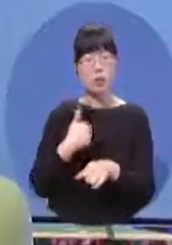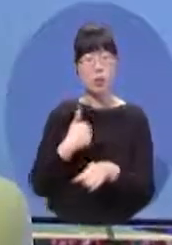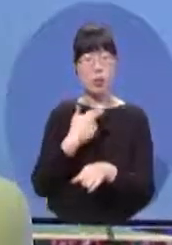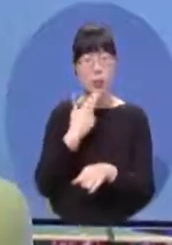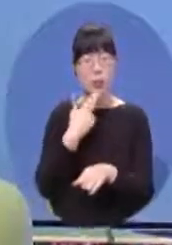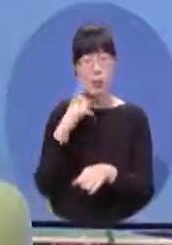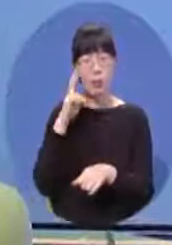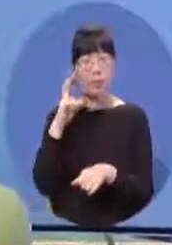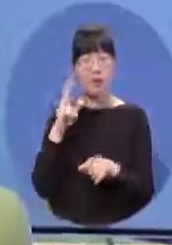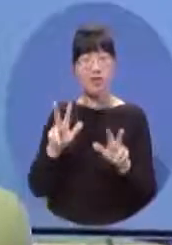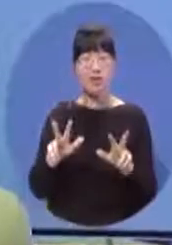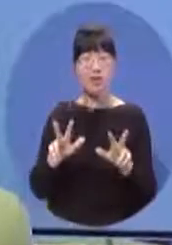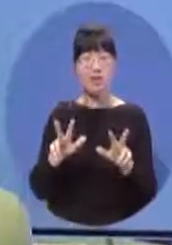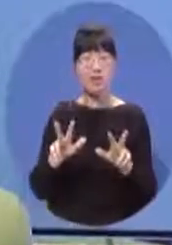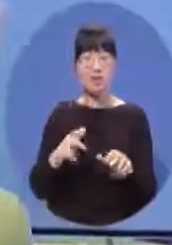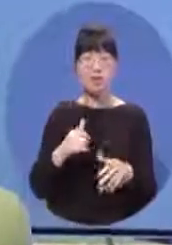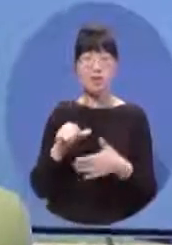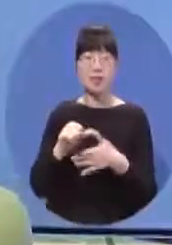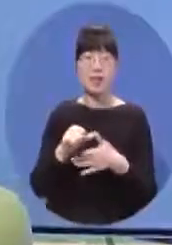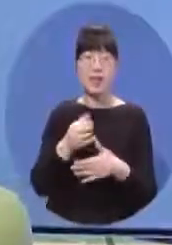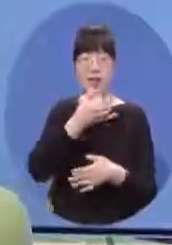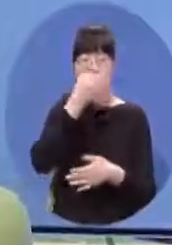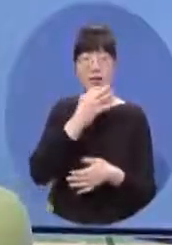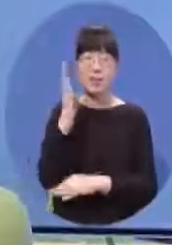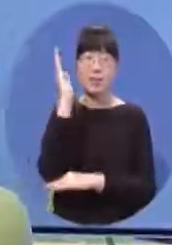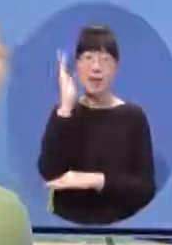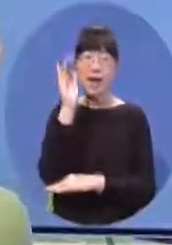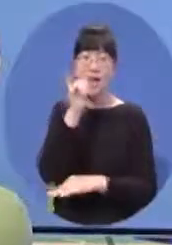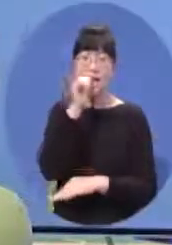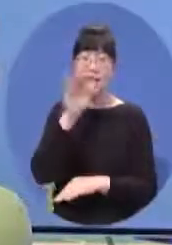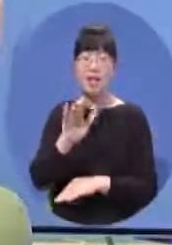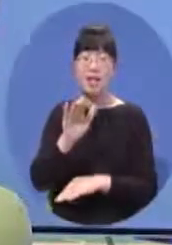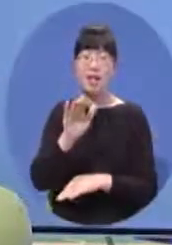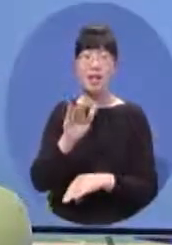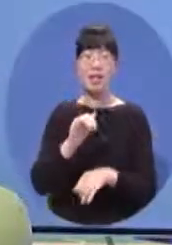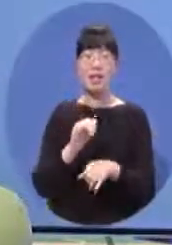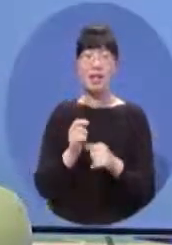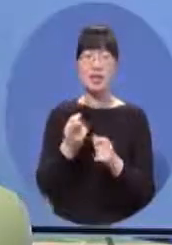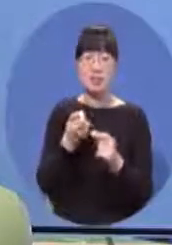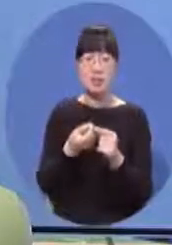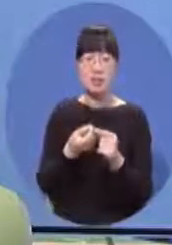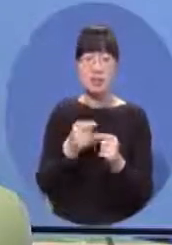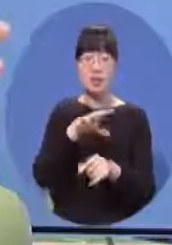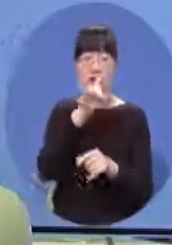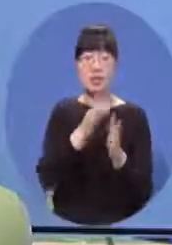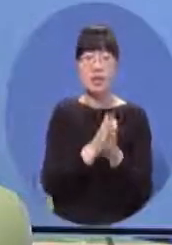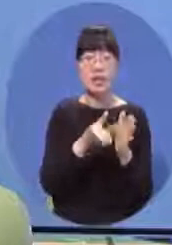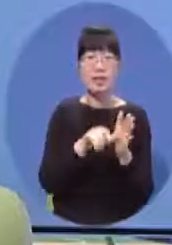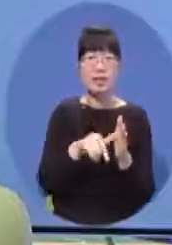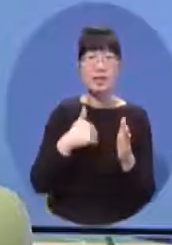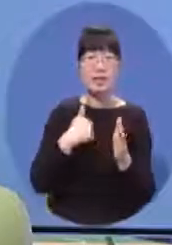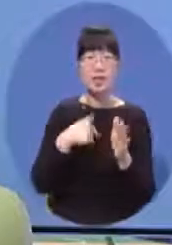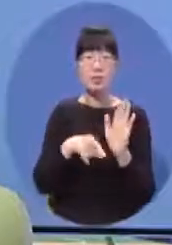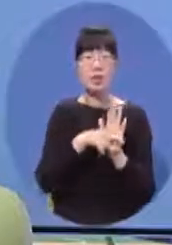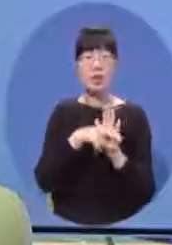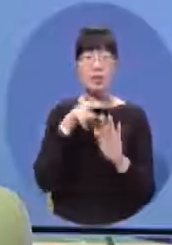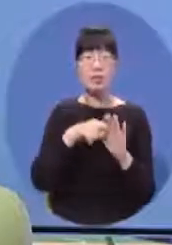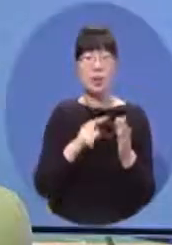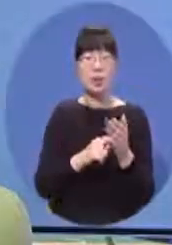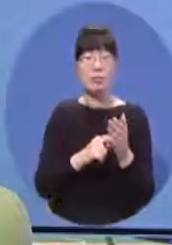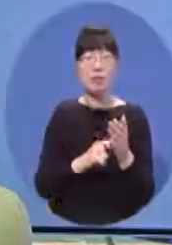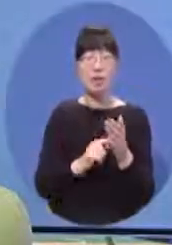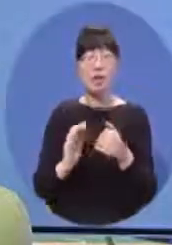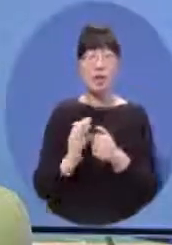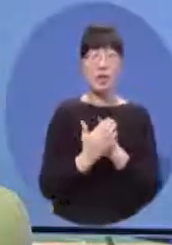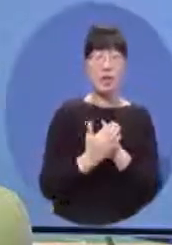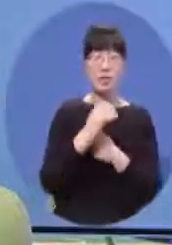그러니까 지금 민재가 이야기하는 거 자기 힘든 이야기는 계속 하는데요. 이야기를 할 때 살짝 맨 처음에 시작할 때는 자기 부정적인 마음을 싹